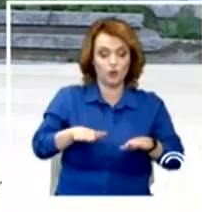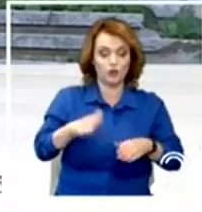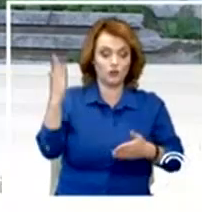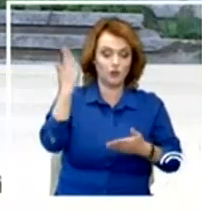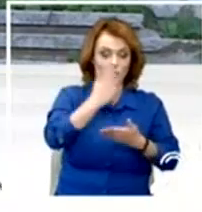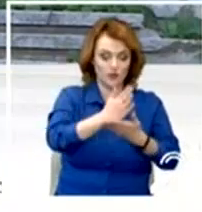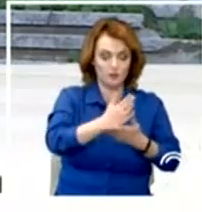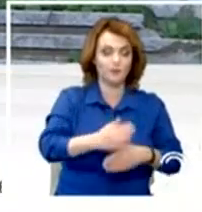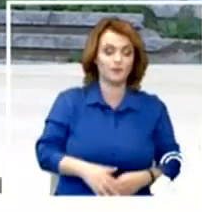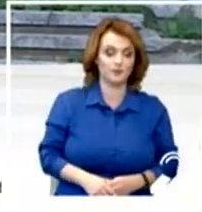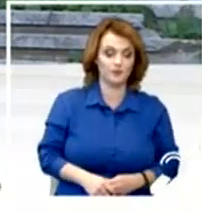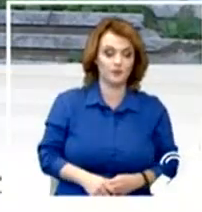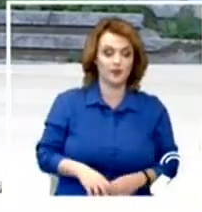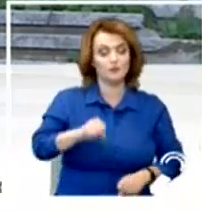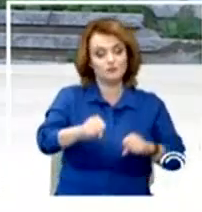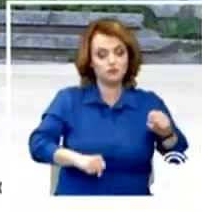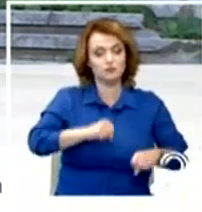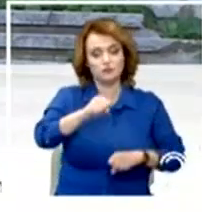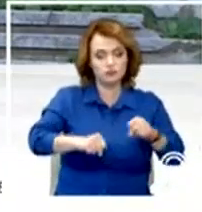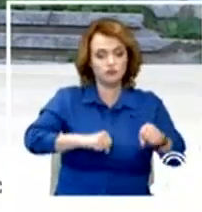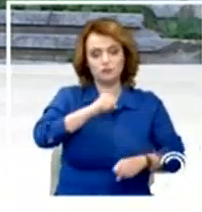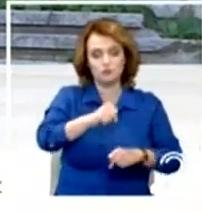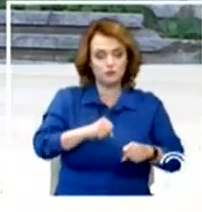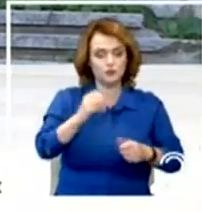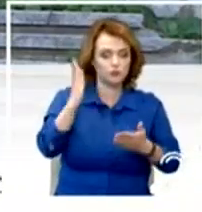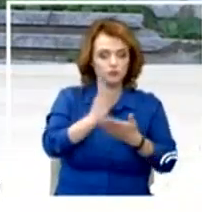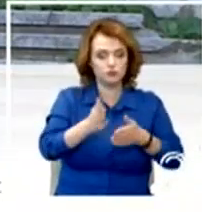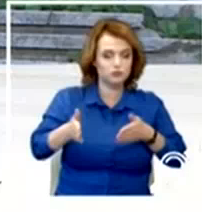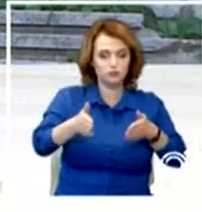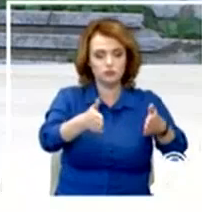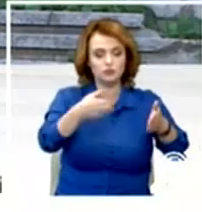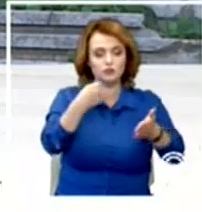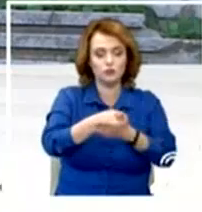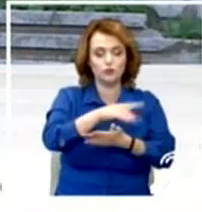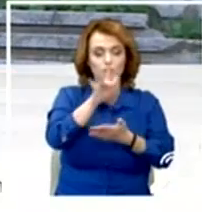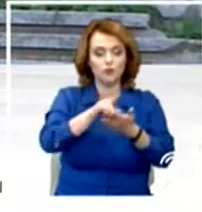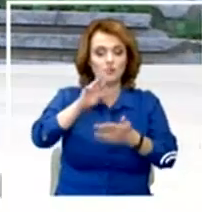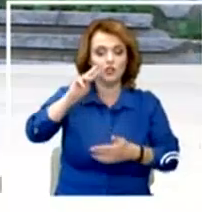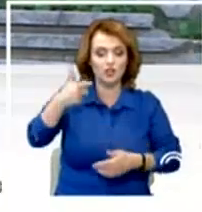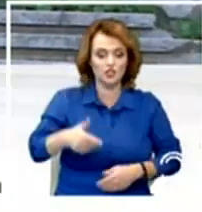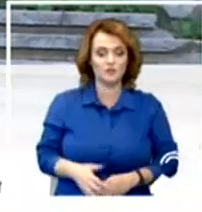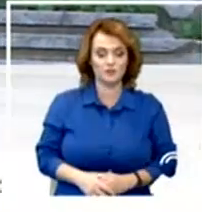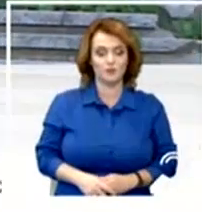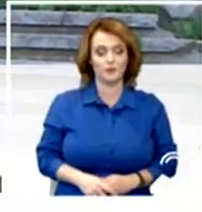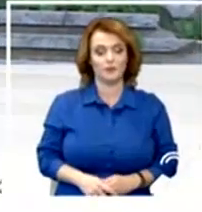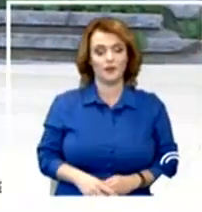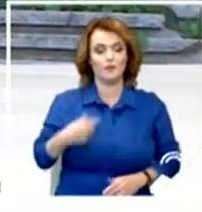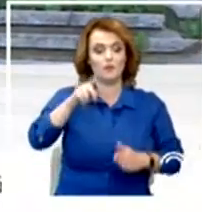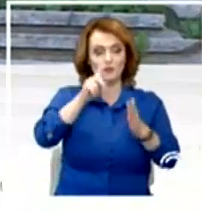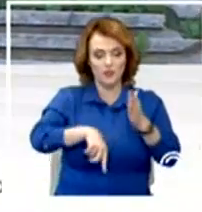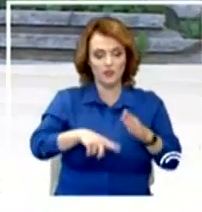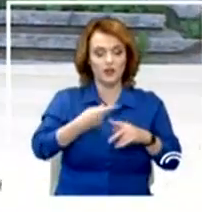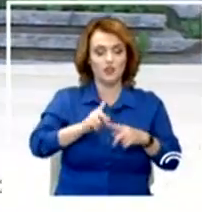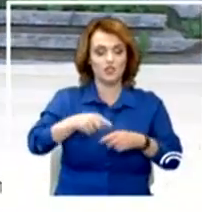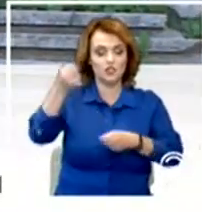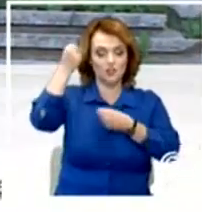eroilor. O să meargă pe tot traseul și suntem ferm convins că acest tricolor o să